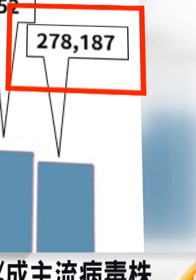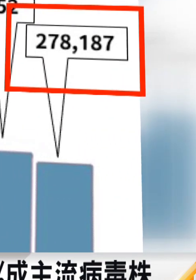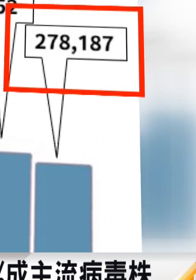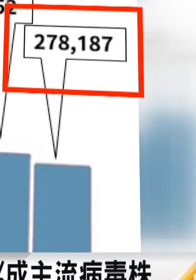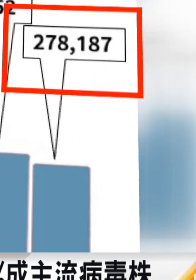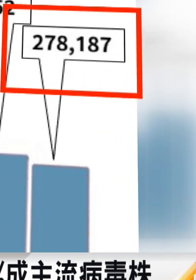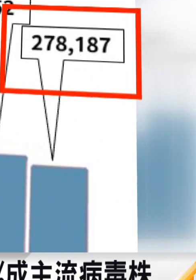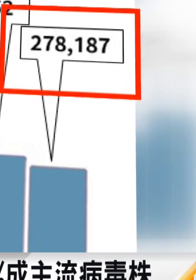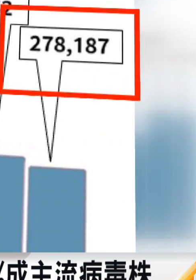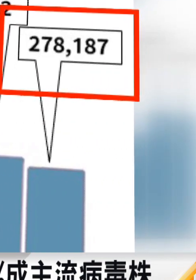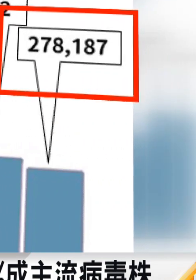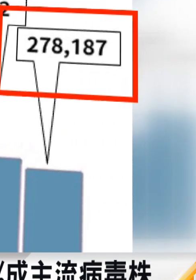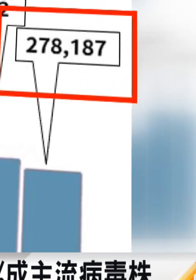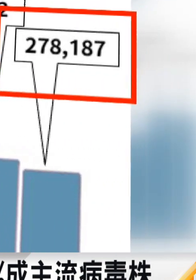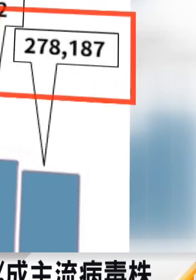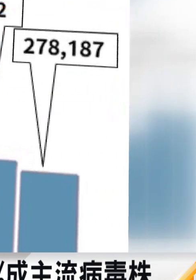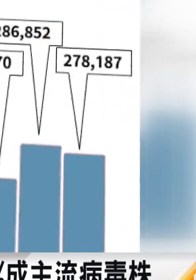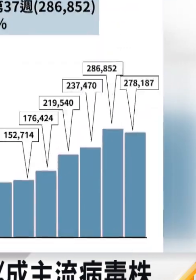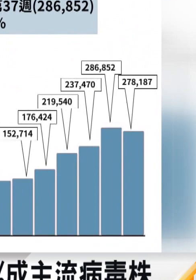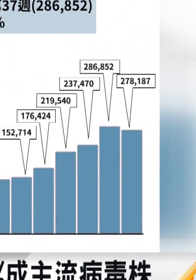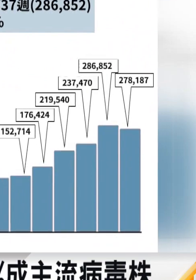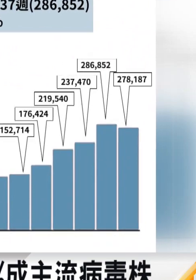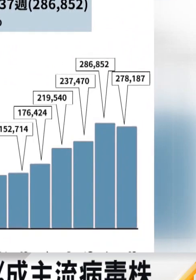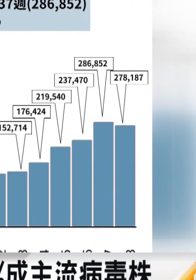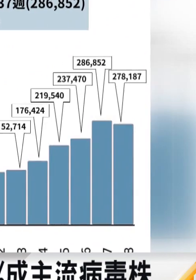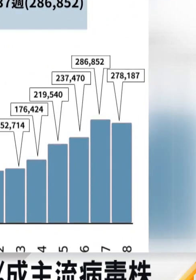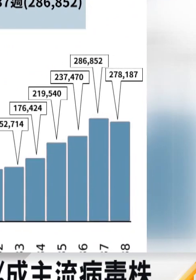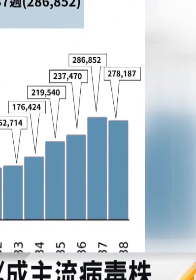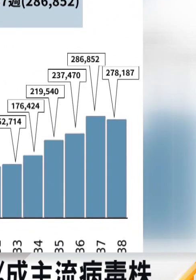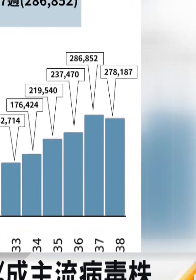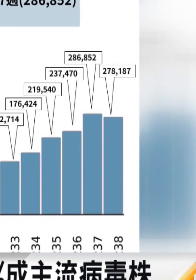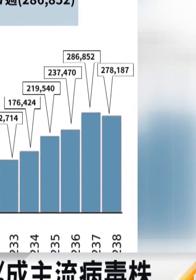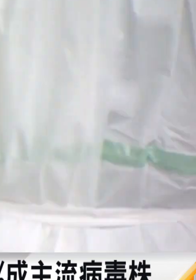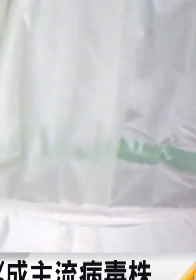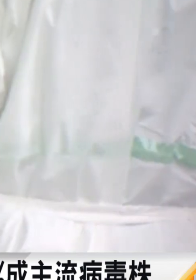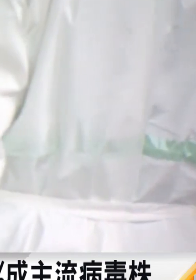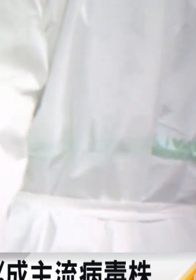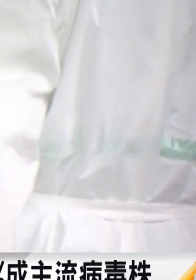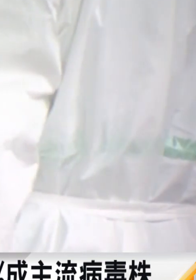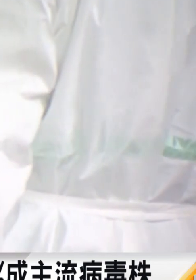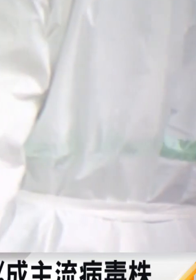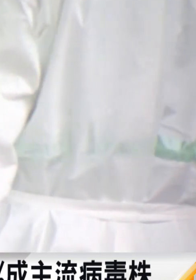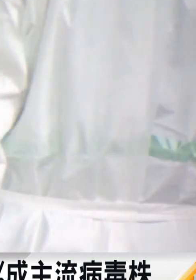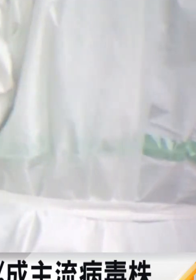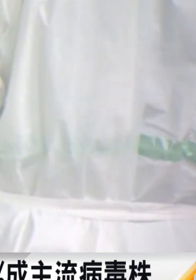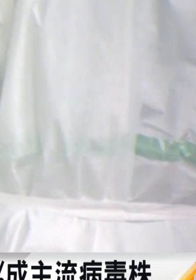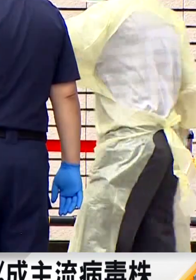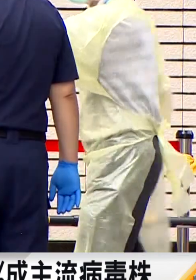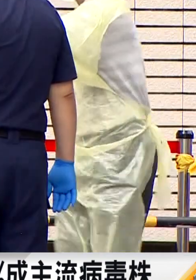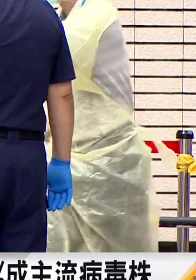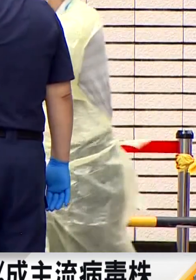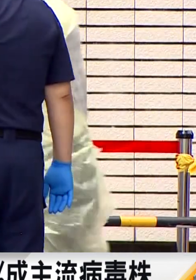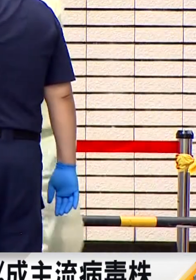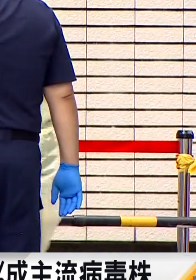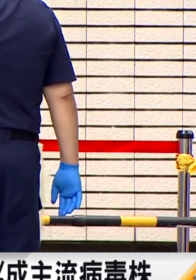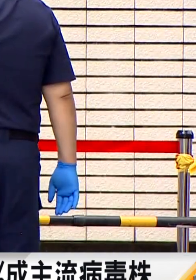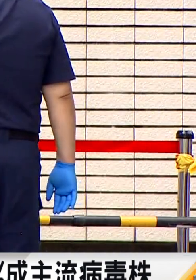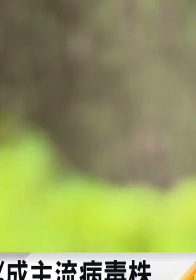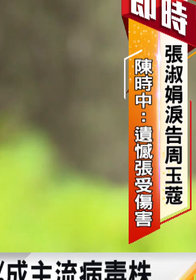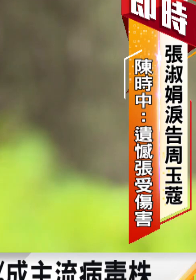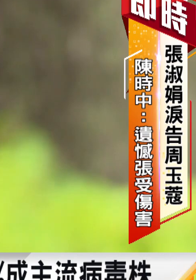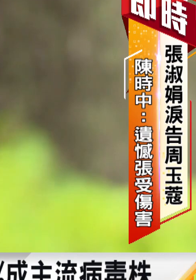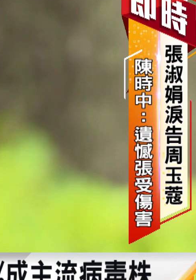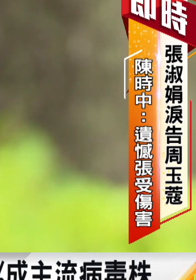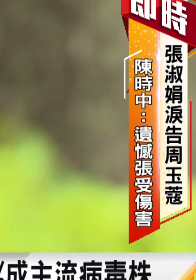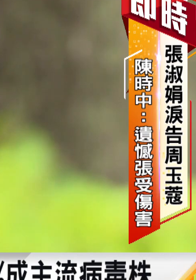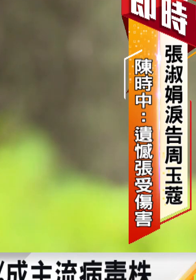第38周的27万例，虽说整体趋势缓步下降，但感染 BA.5 个案却已经占了确诊